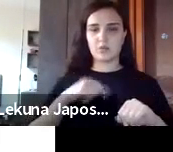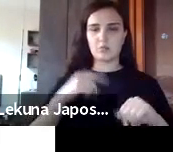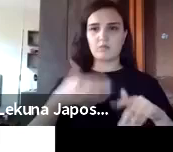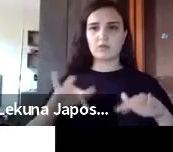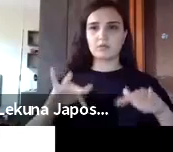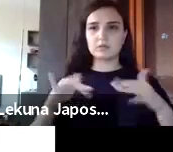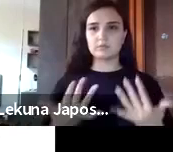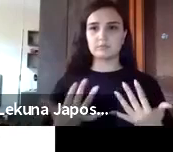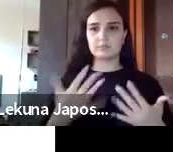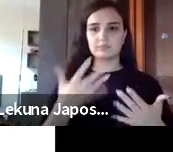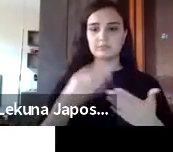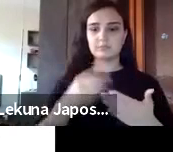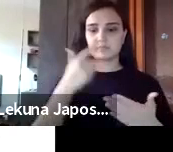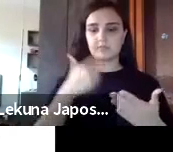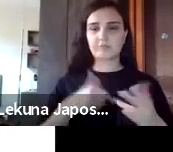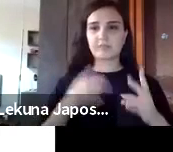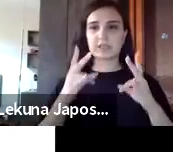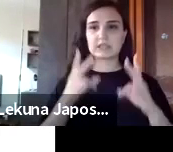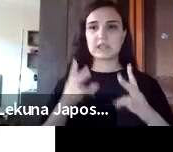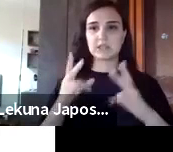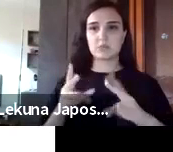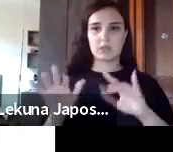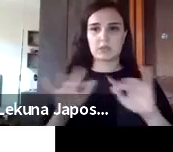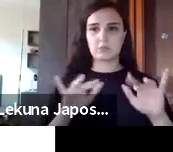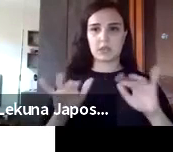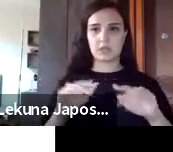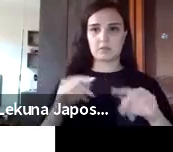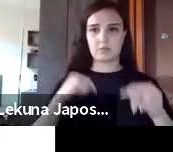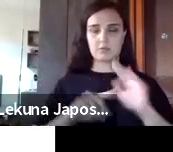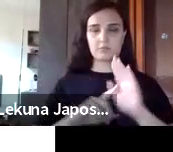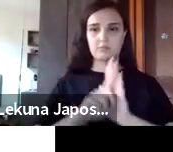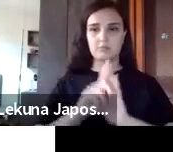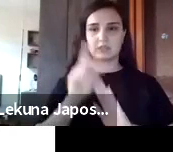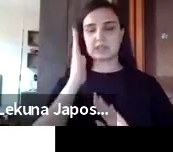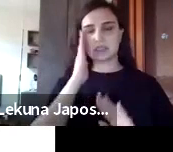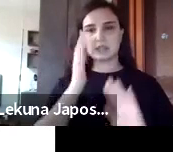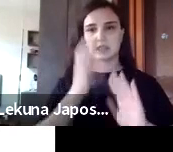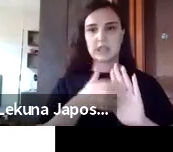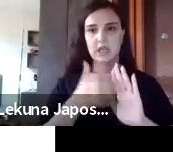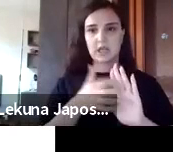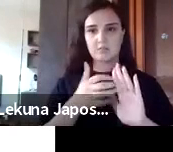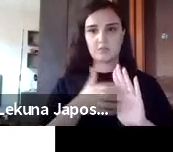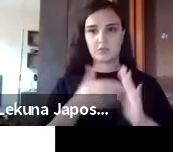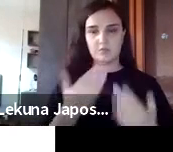საკუთარი თავისთვის საზიანო ქმედებებზე გადადის. ანუ ეს არის ძილის ნაკლებობა.